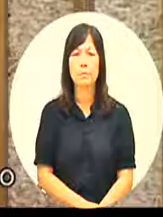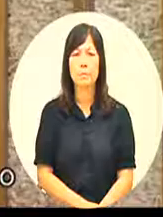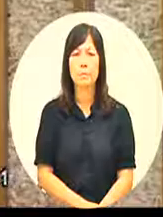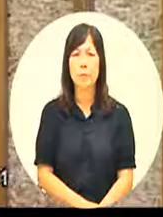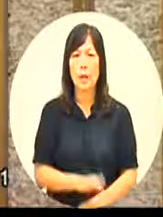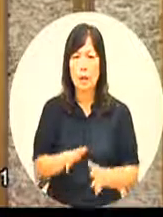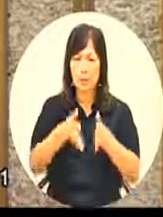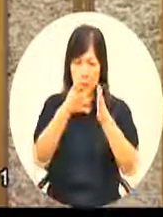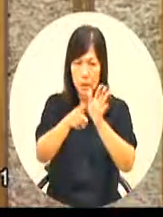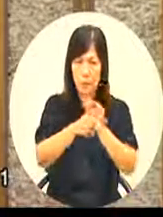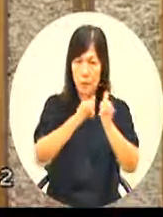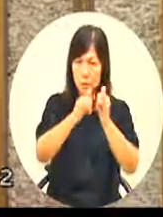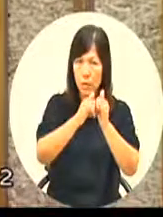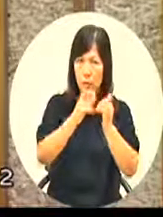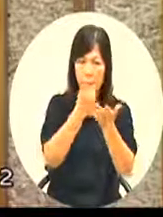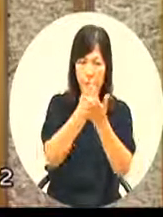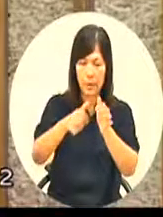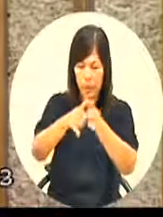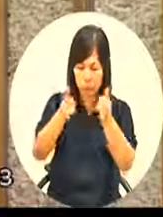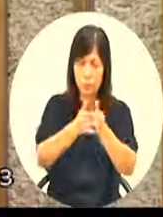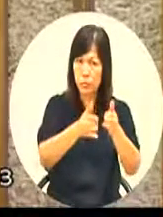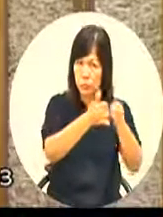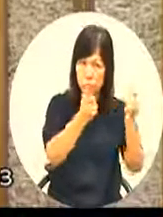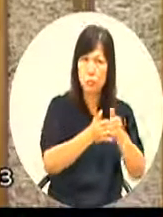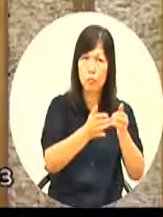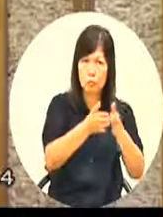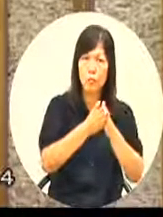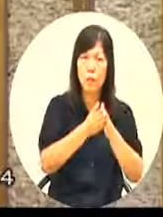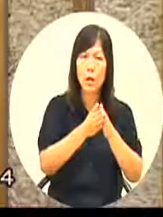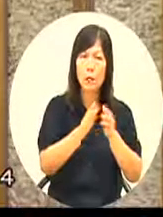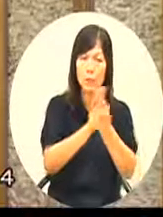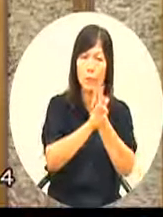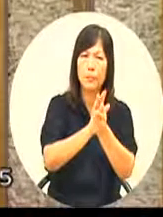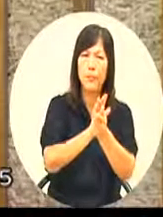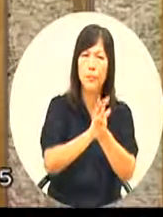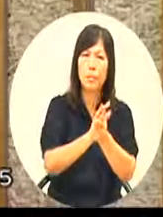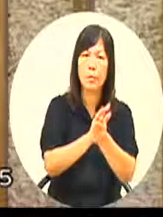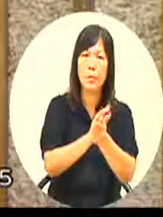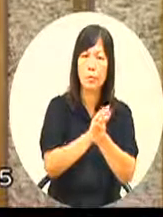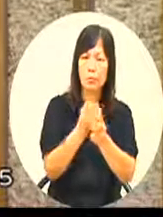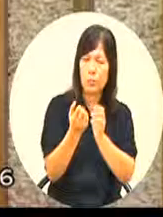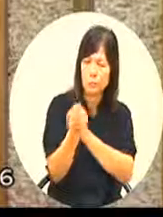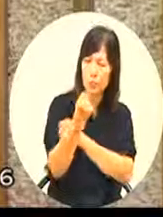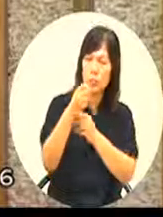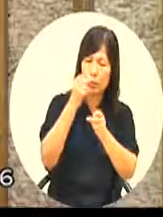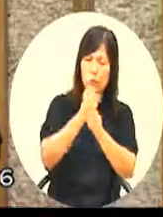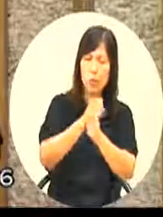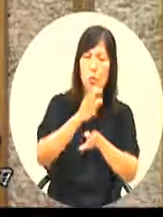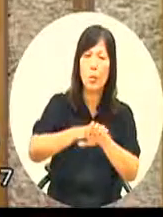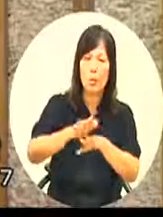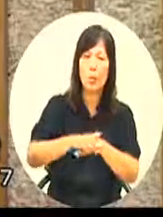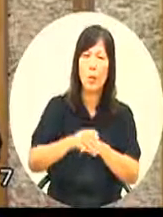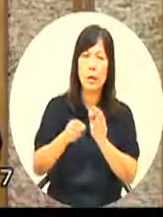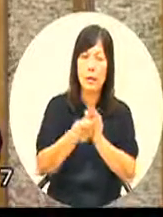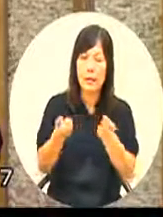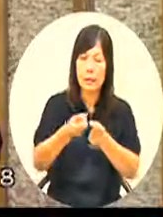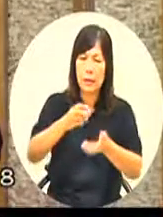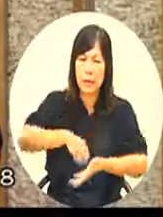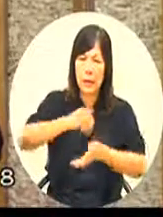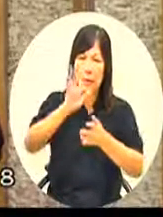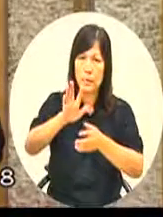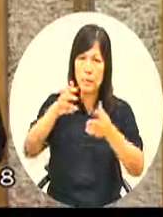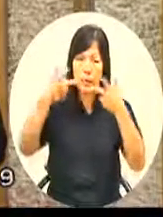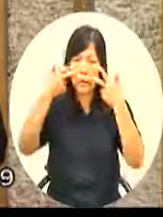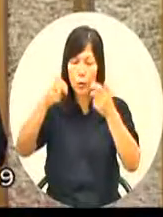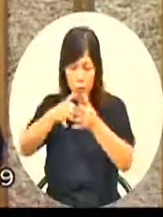这个社会上所有的群体，大家所需要的这个服务我们都尽力去做。譬如刚刚议员提到原住民这